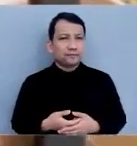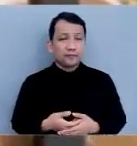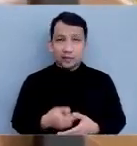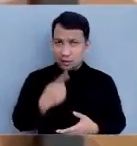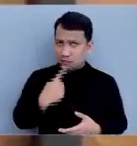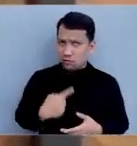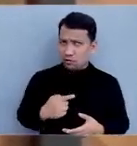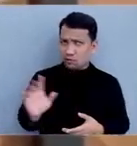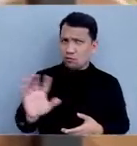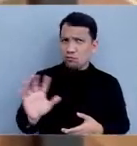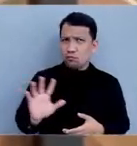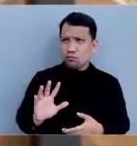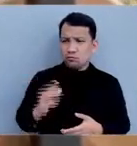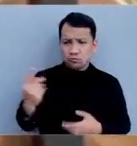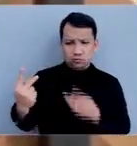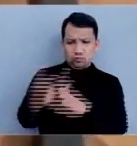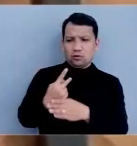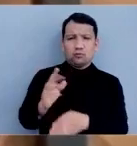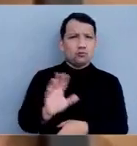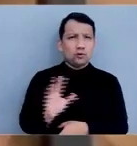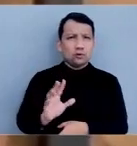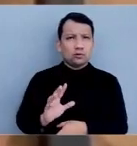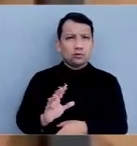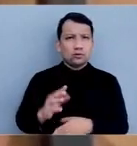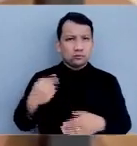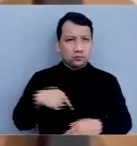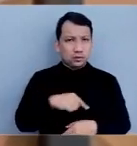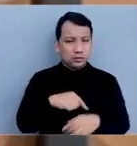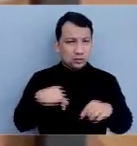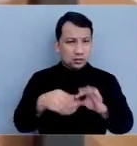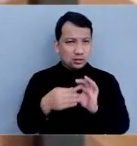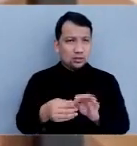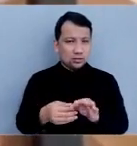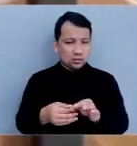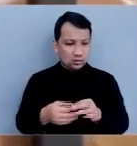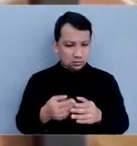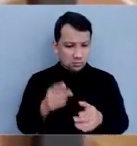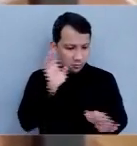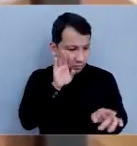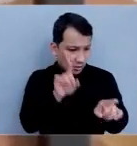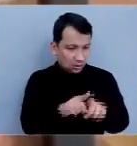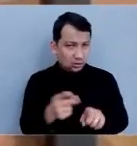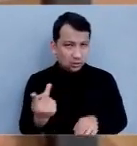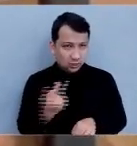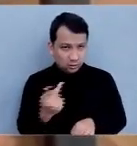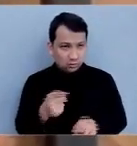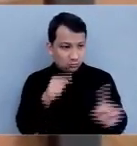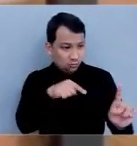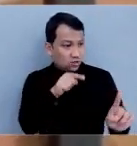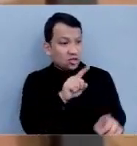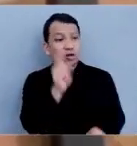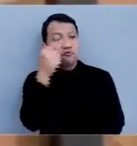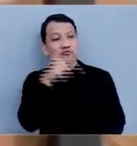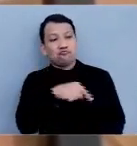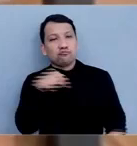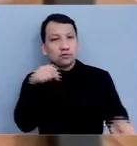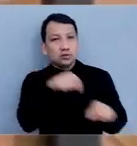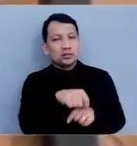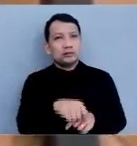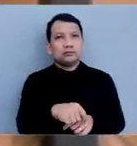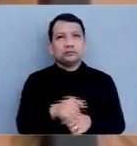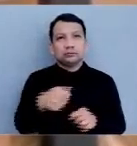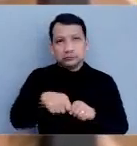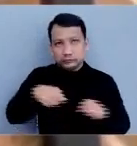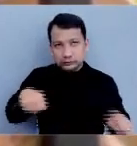ko, huwag mo naman akong patayin. Magkadugo tayo. Magkapatid tayo. Ikaw ang uunahin kong patayin. Doon na niya ako inamba